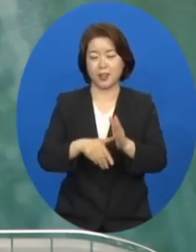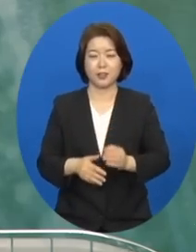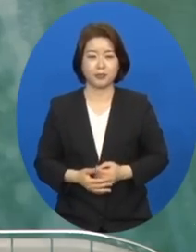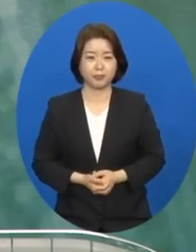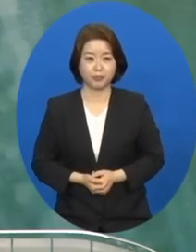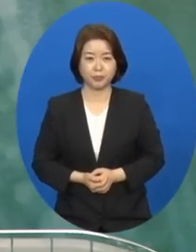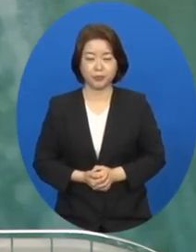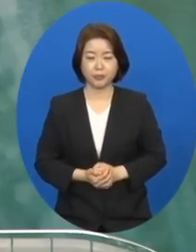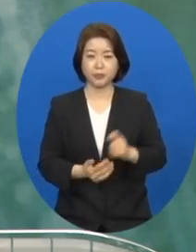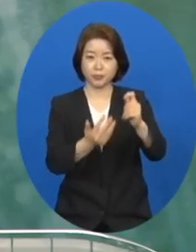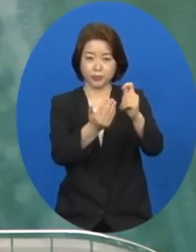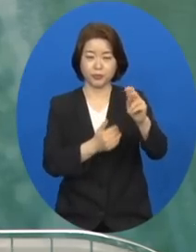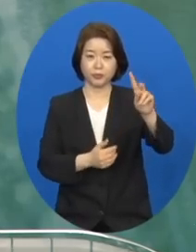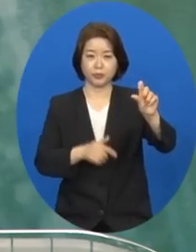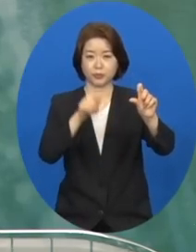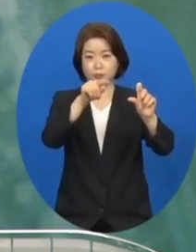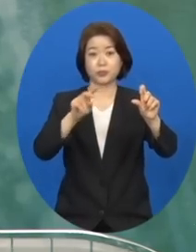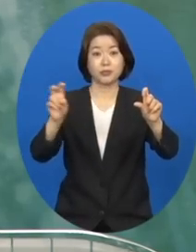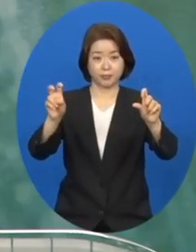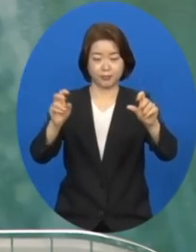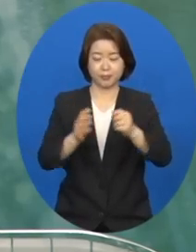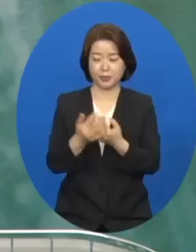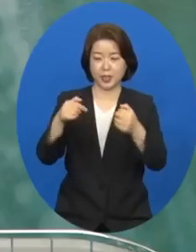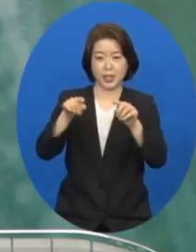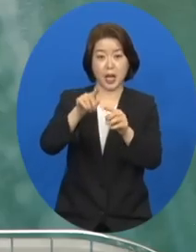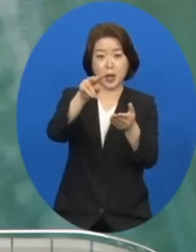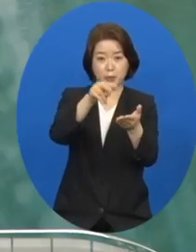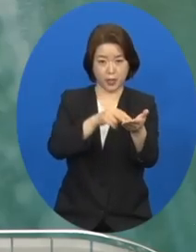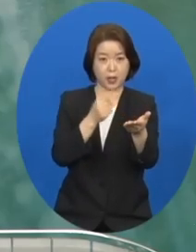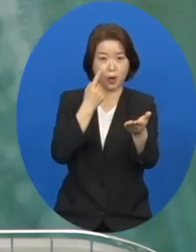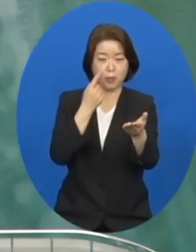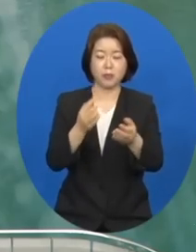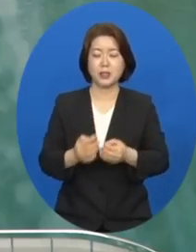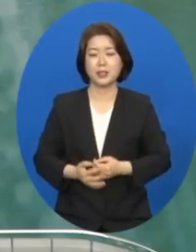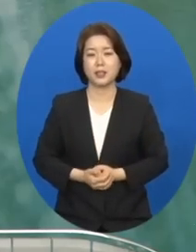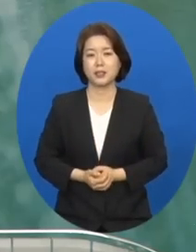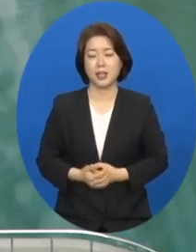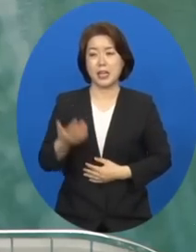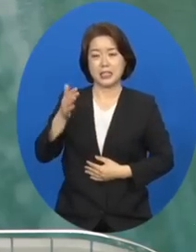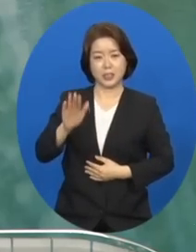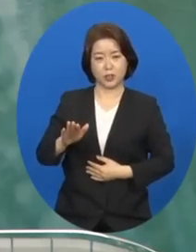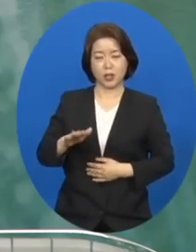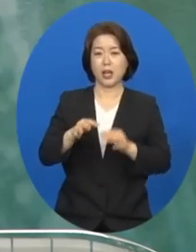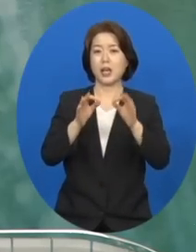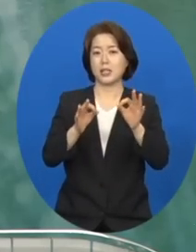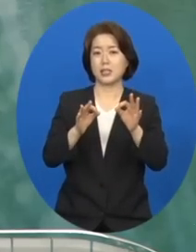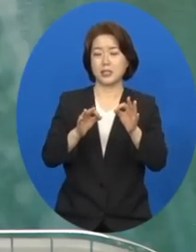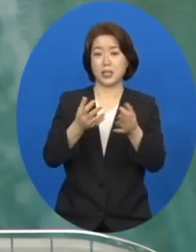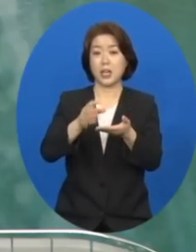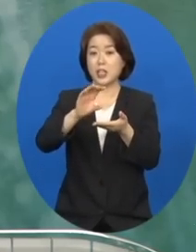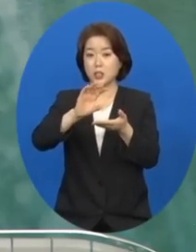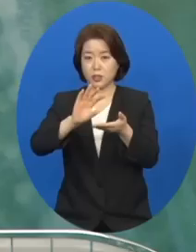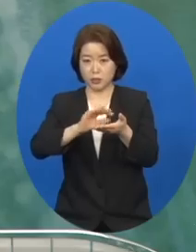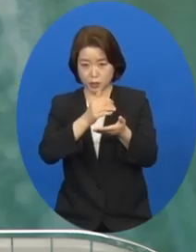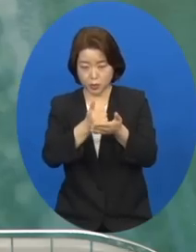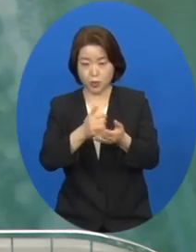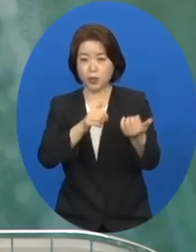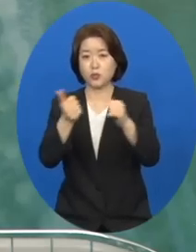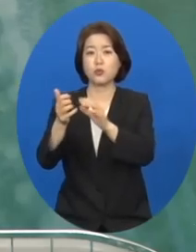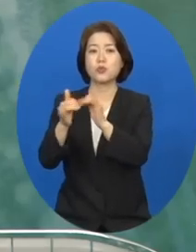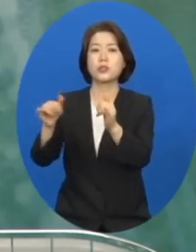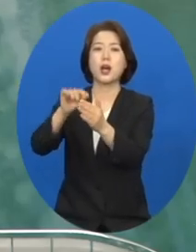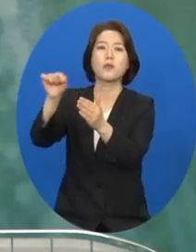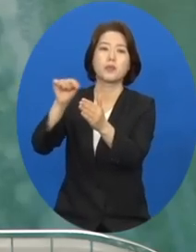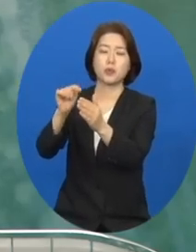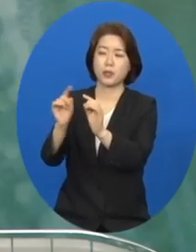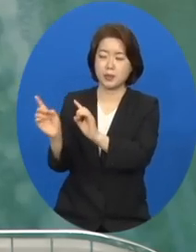20절에 이렇게 되어 있습니다 우리 함께 한 목소리 읽어보겠습니다 그러나 이제 그리스도께서는 죽은 사람들 가운데서